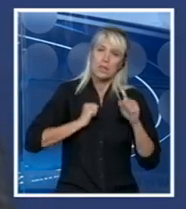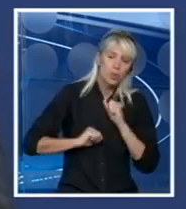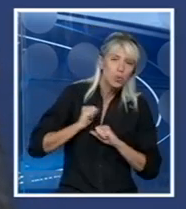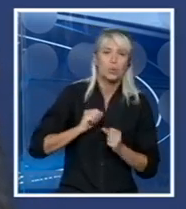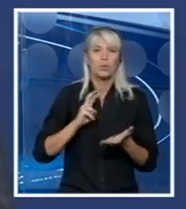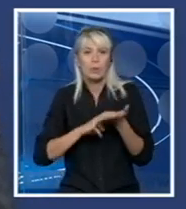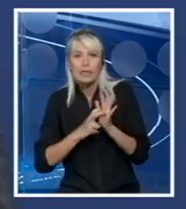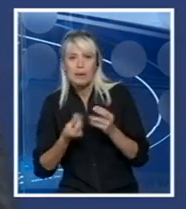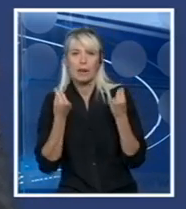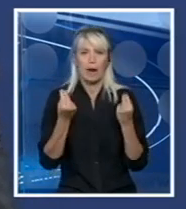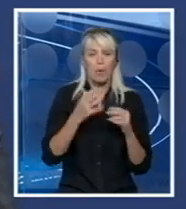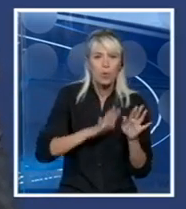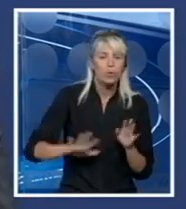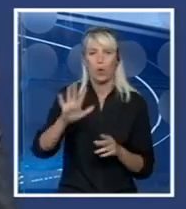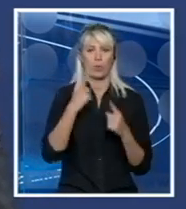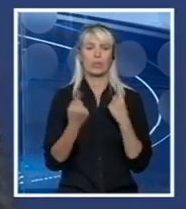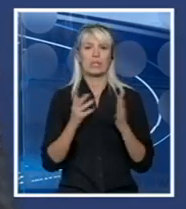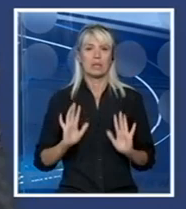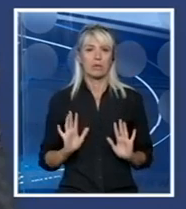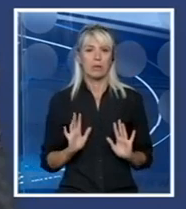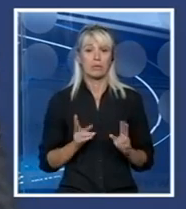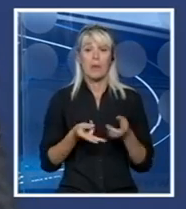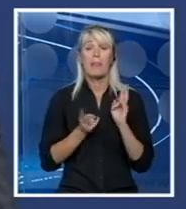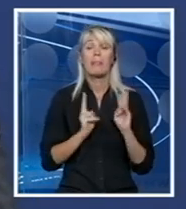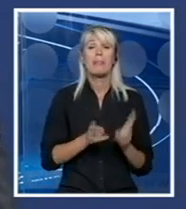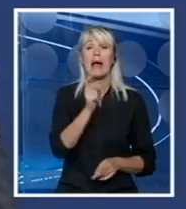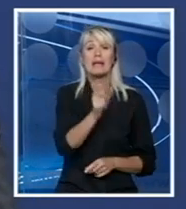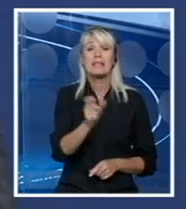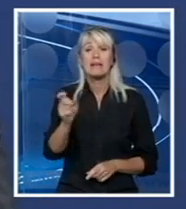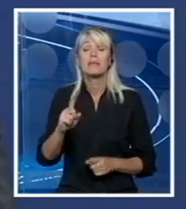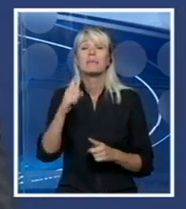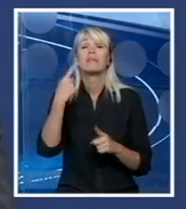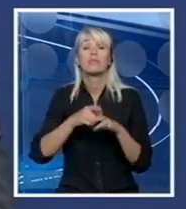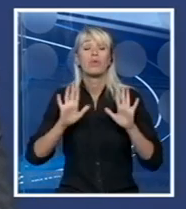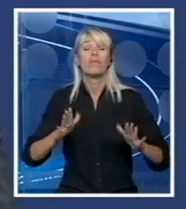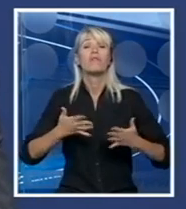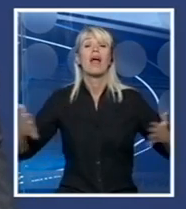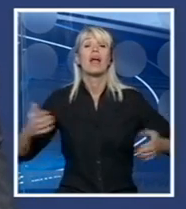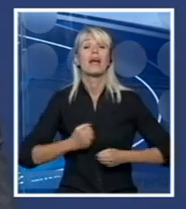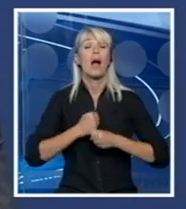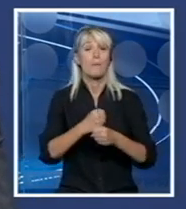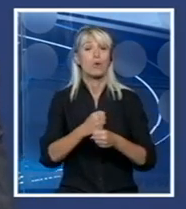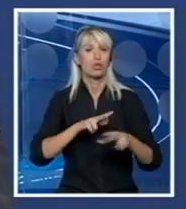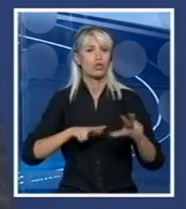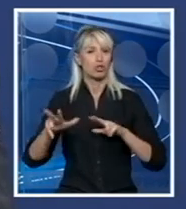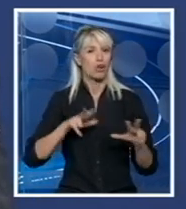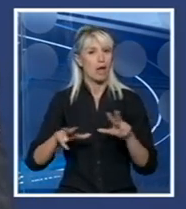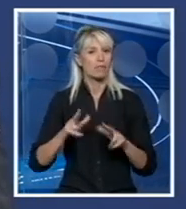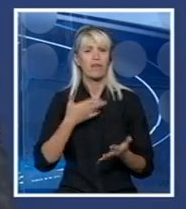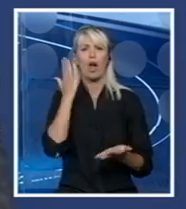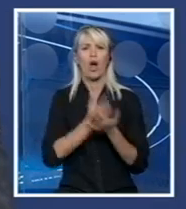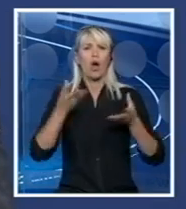možemo celu priču uradimo. Nastavnici prvi put imaju takvu podršku od ministarstva i škole da su skoro, što kaže, onako dobijaju sve